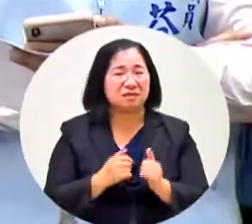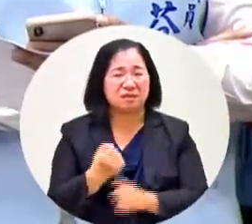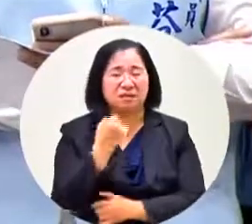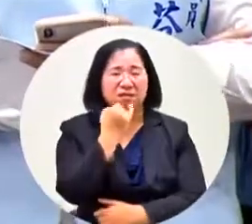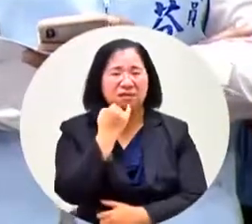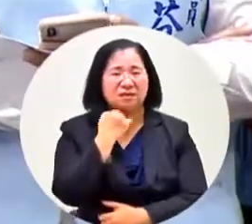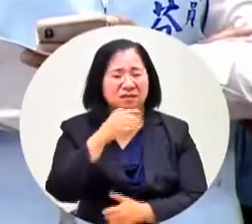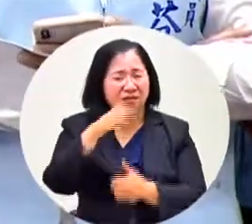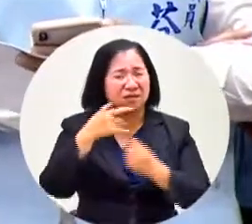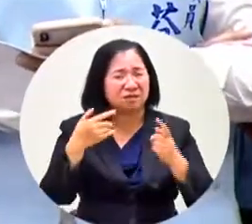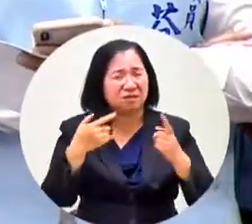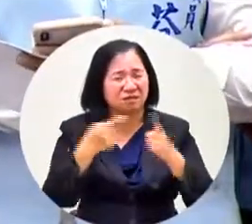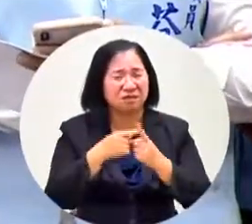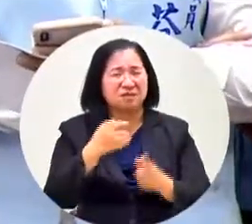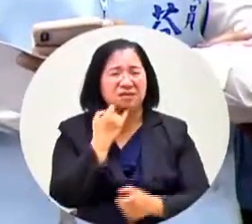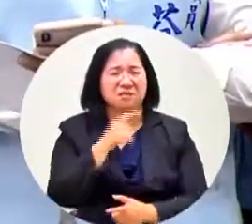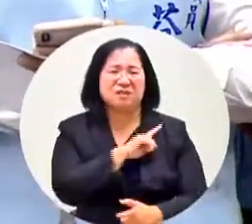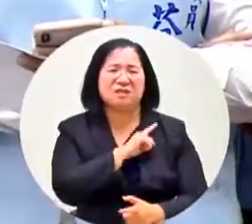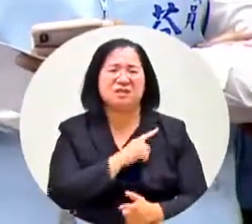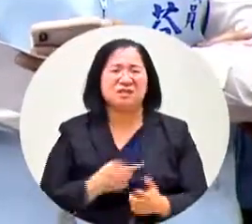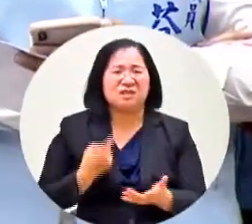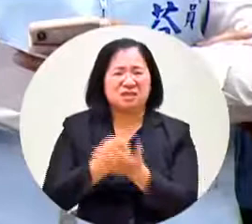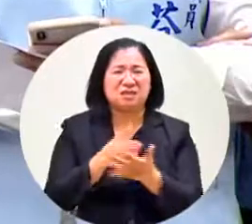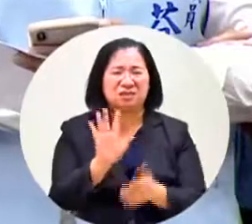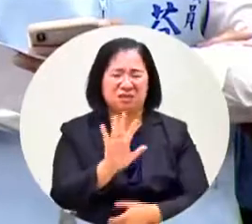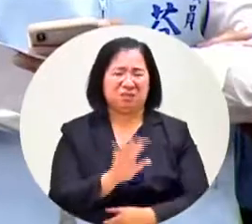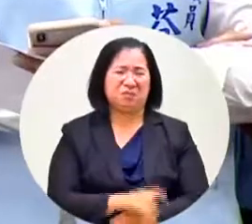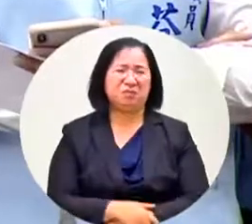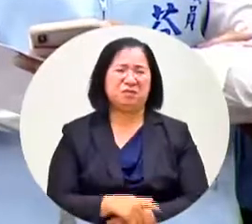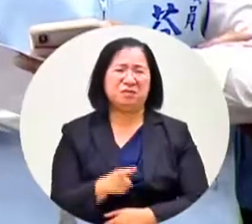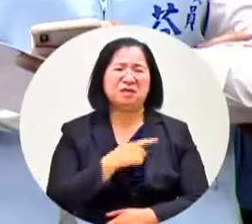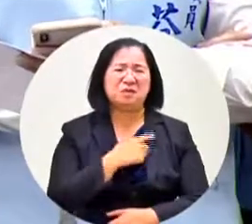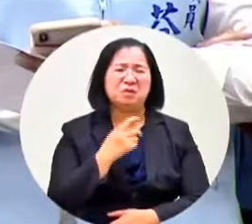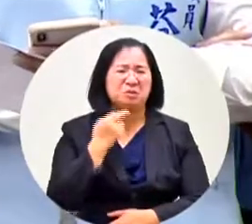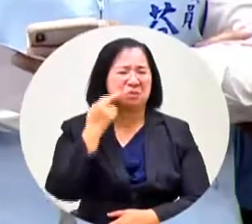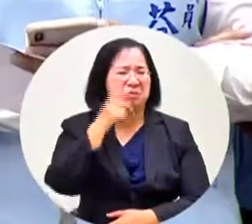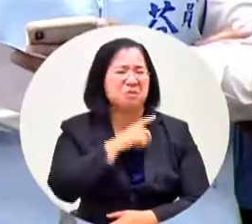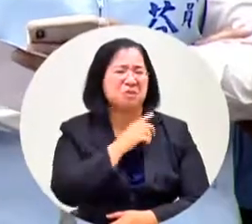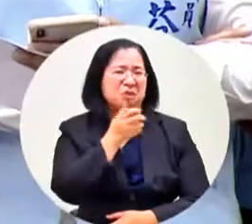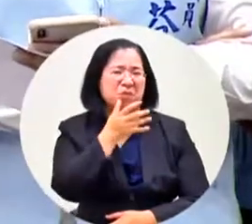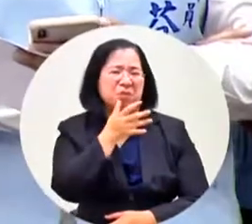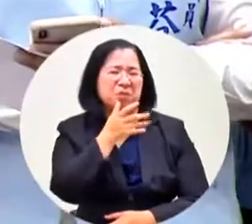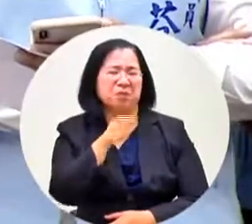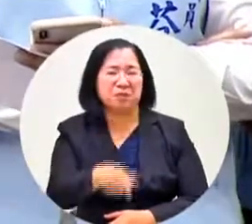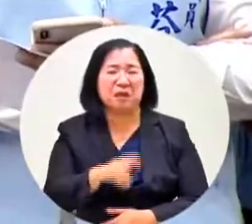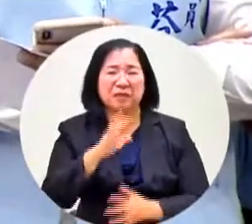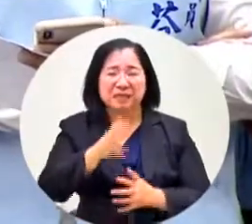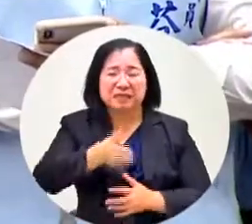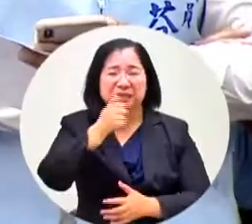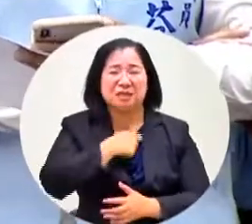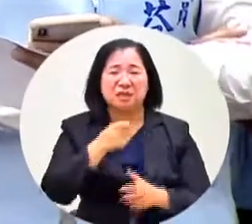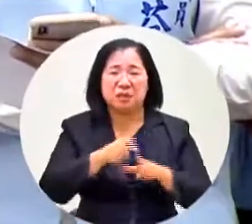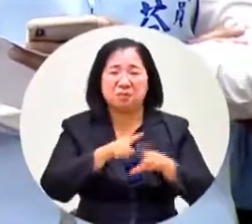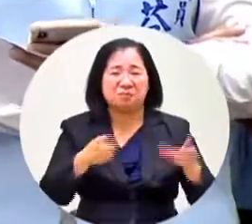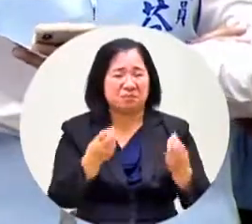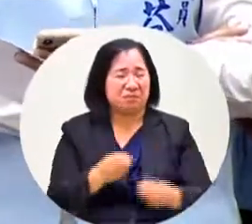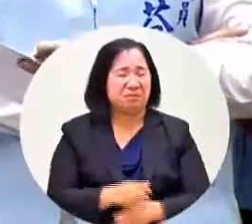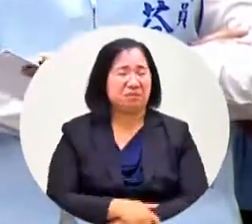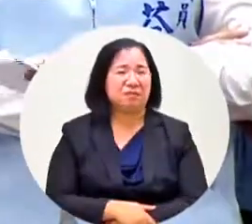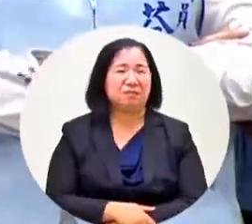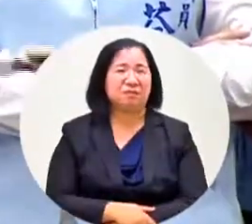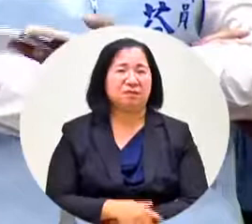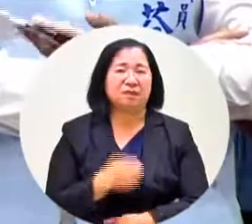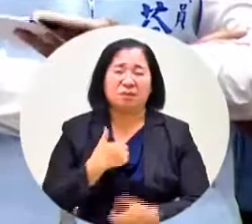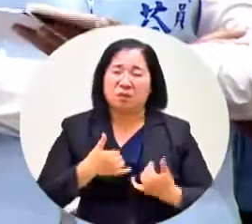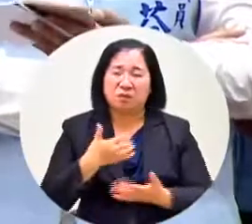党啊、白党啊安尼尔啦。你若感觉袂使，无好，欢迎你加入来。你甲议长讲，我相信议长这人北长介宽